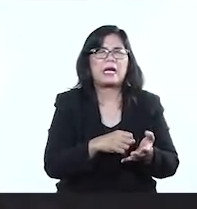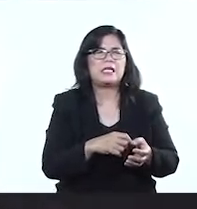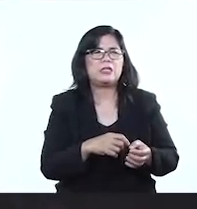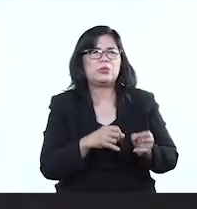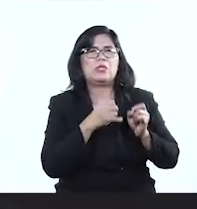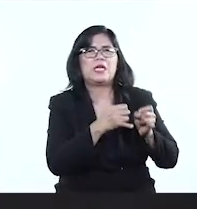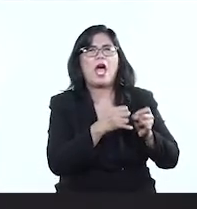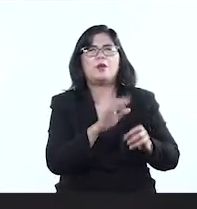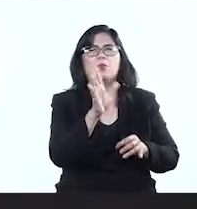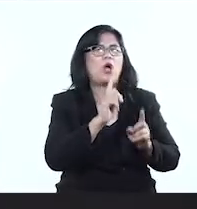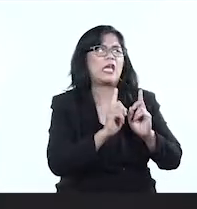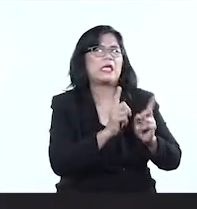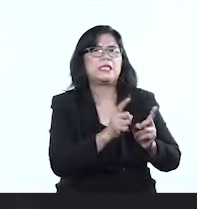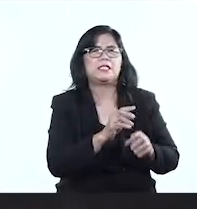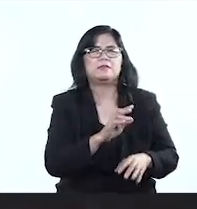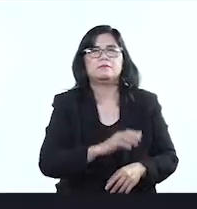hidangan swasta